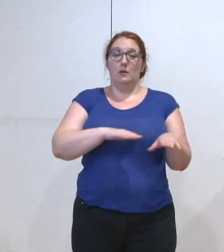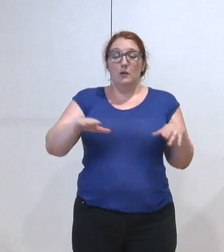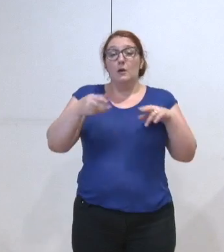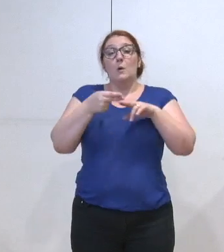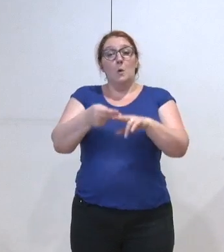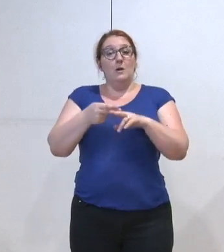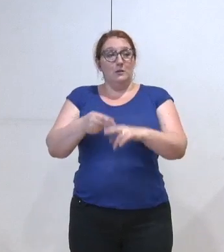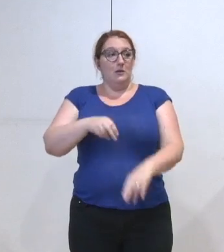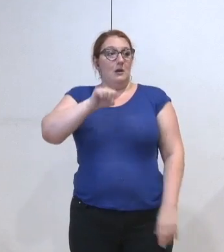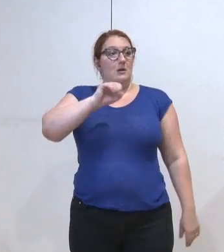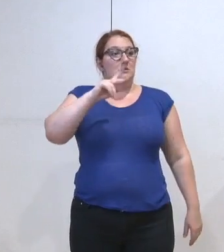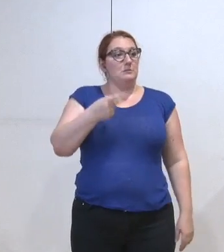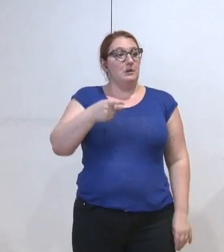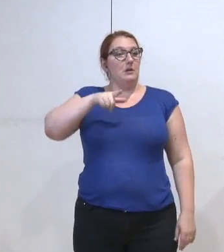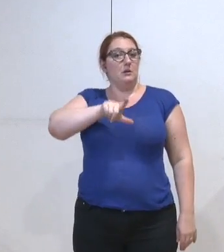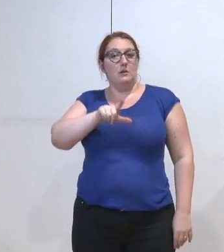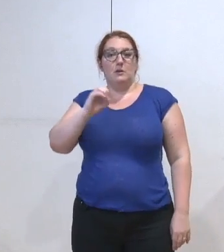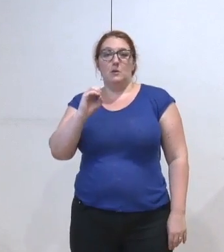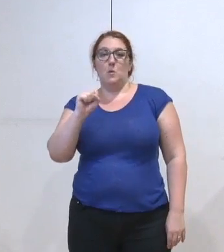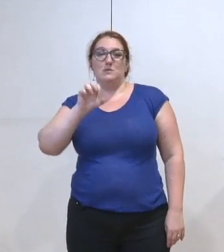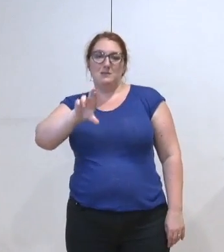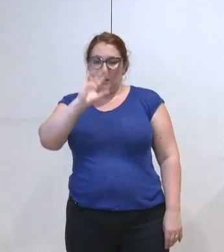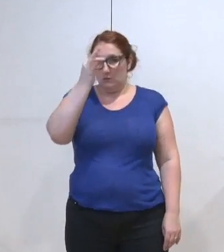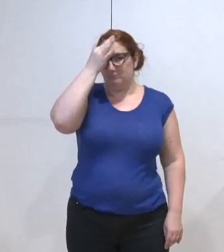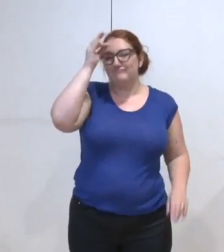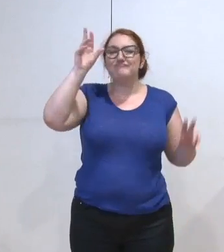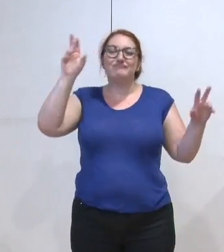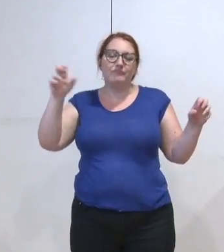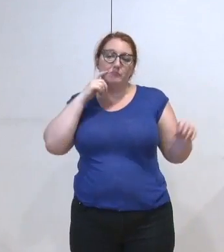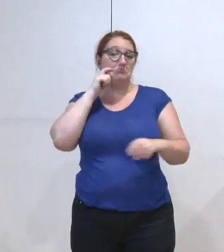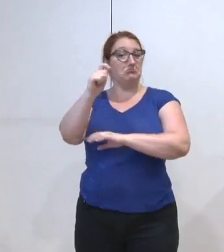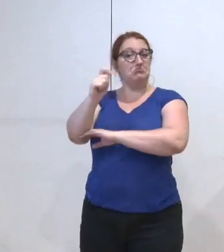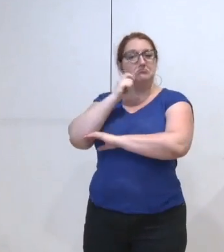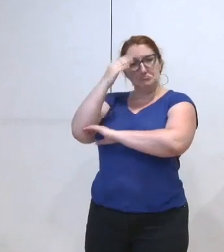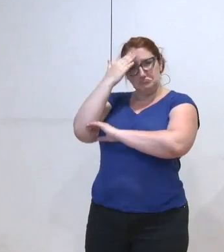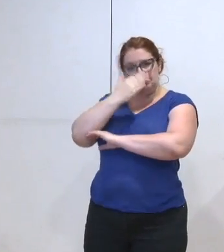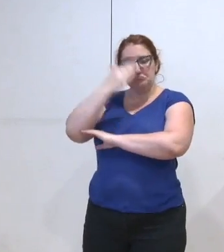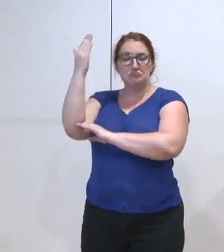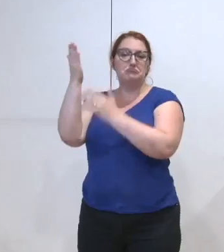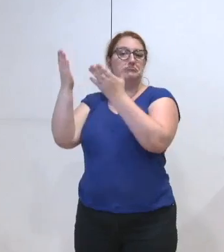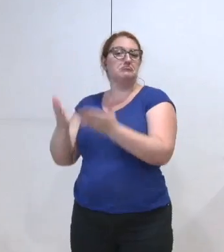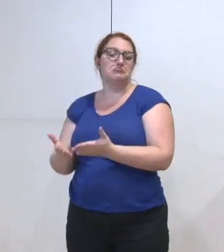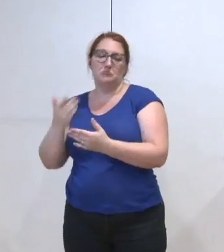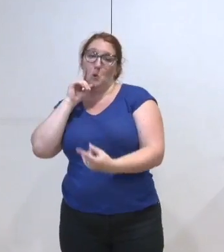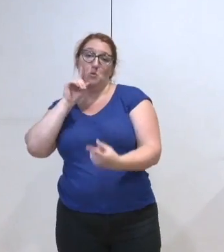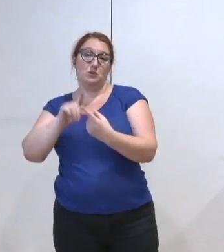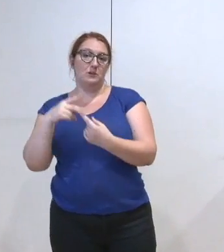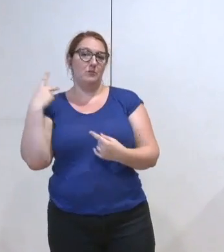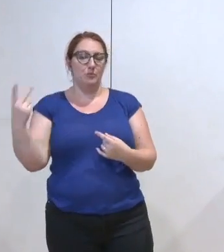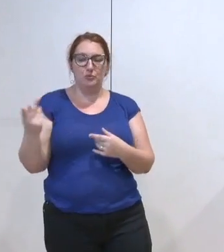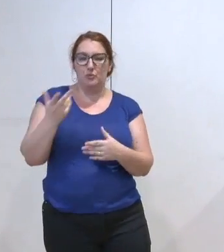osé qui dispose d'une expertise reconnue dont l'objet est de mettre en œuvre des projets de rénovation énergétique